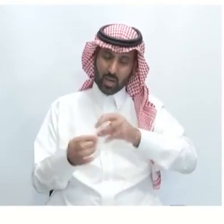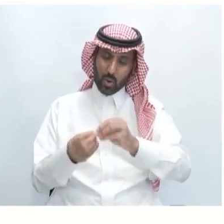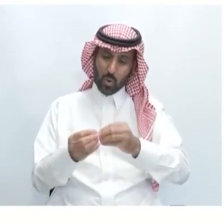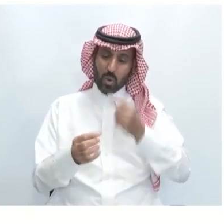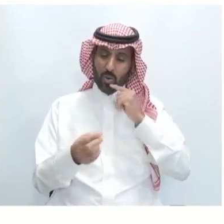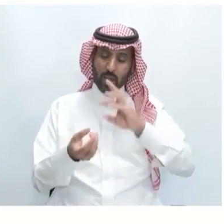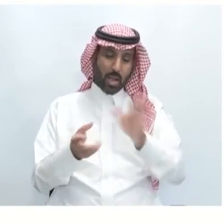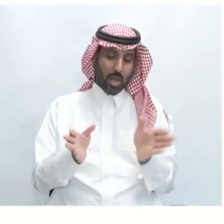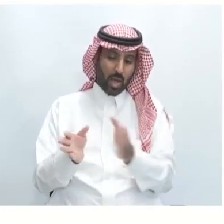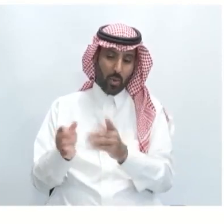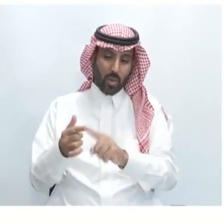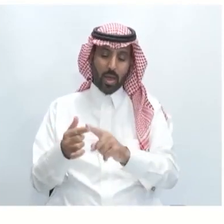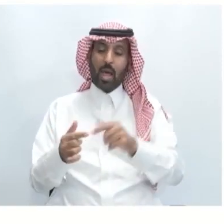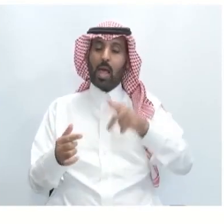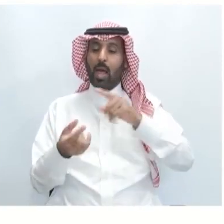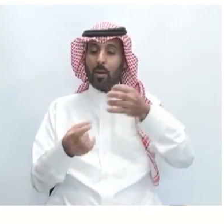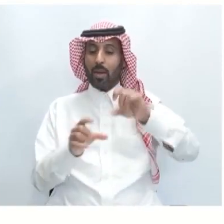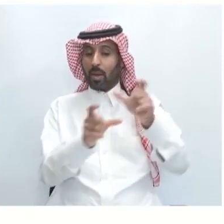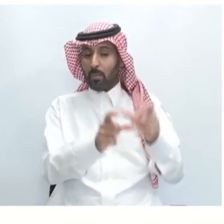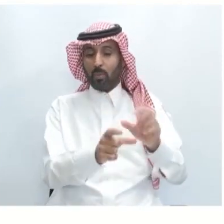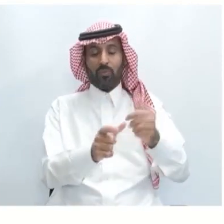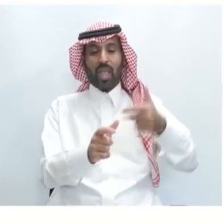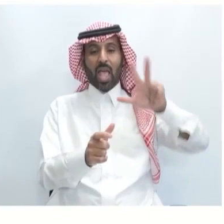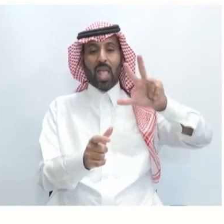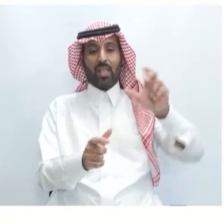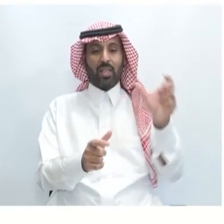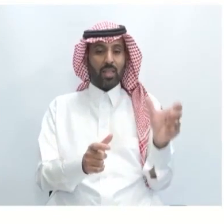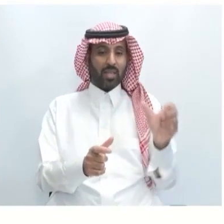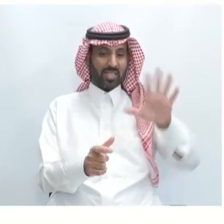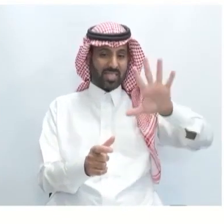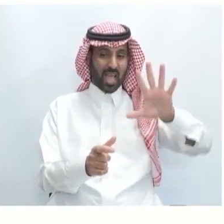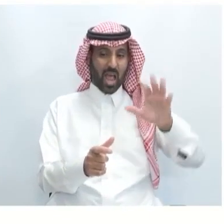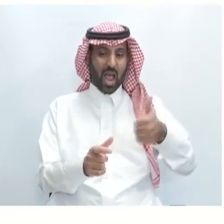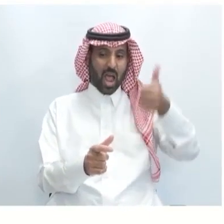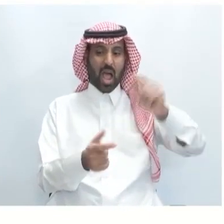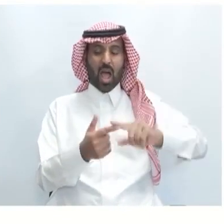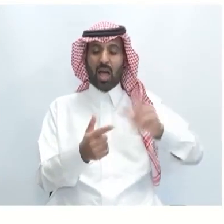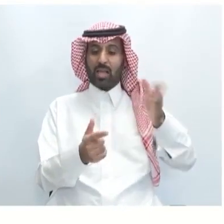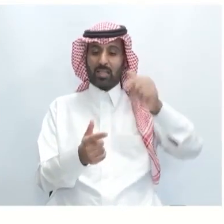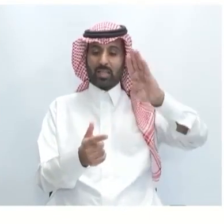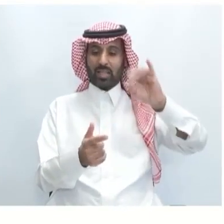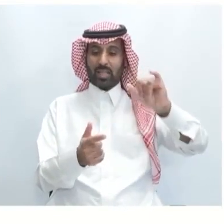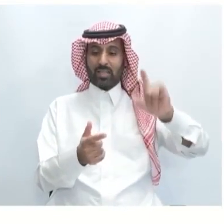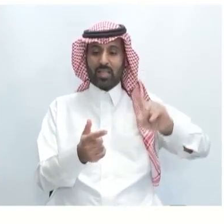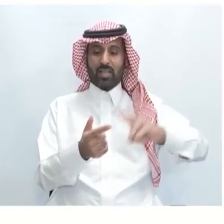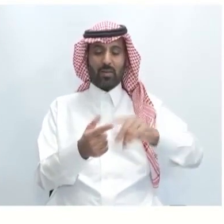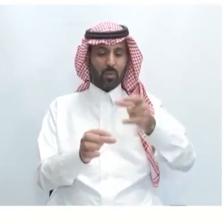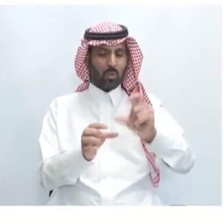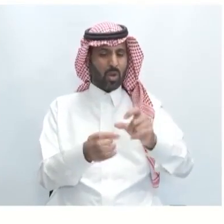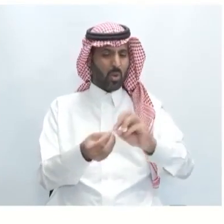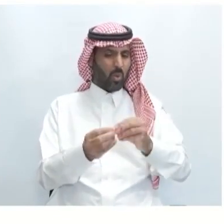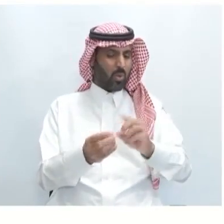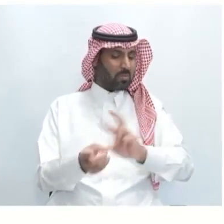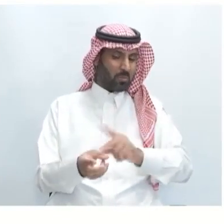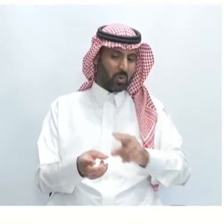النشو الجيلاتين وهذا رقم اثنين صنف الاي الاغذيه تحتوي على سكر بسيط سيكون الجواب في